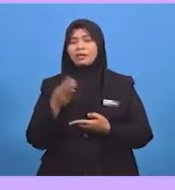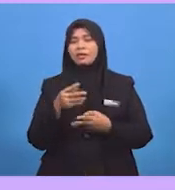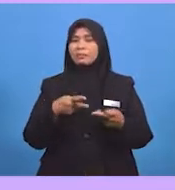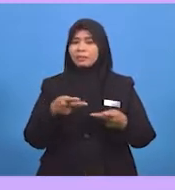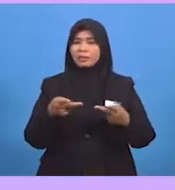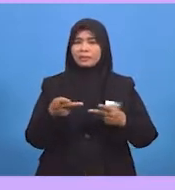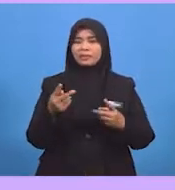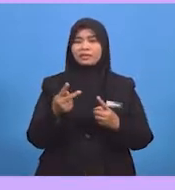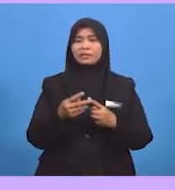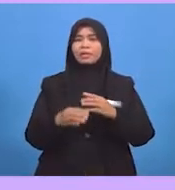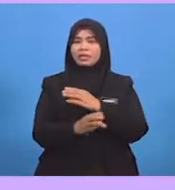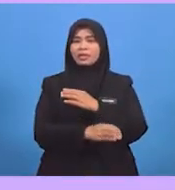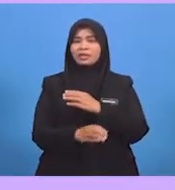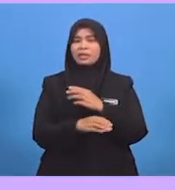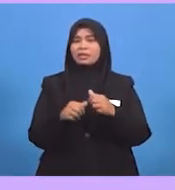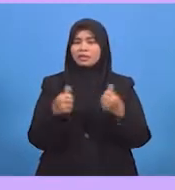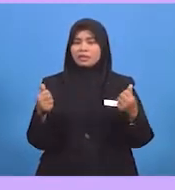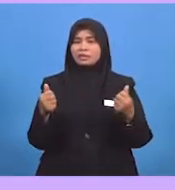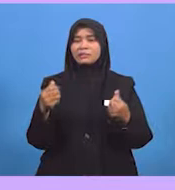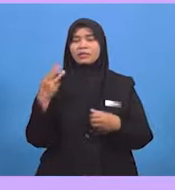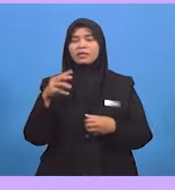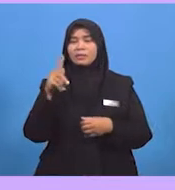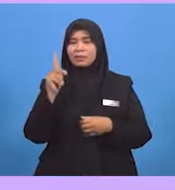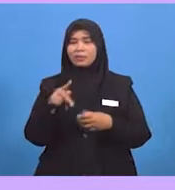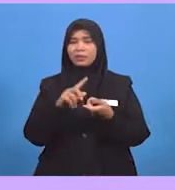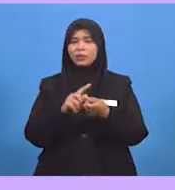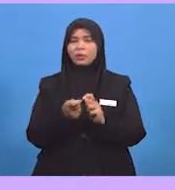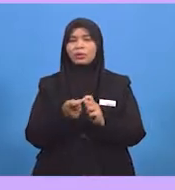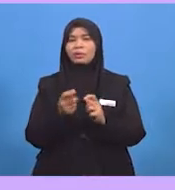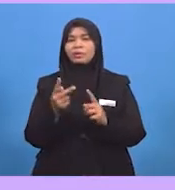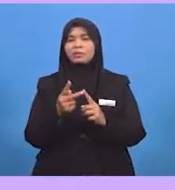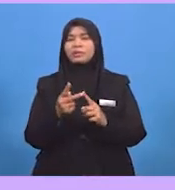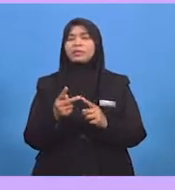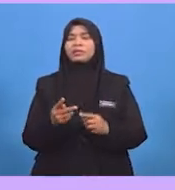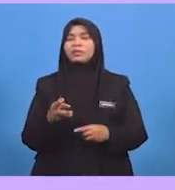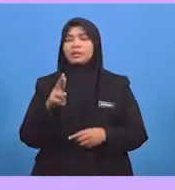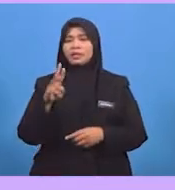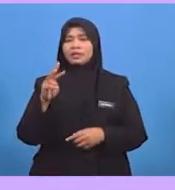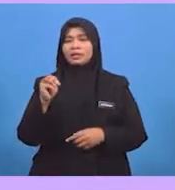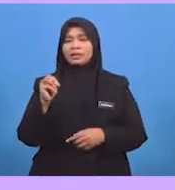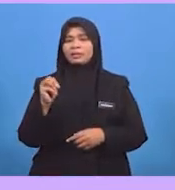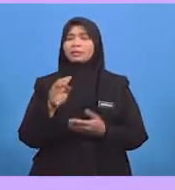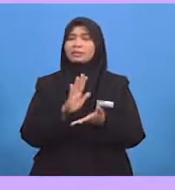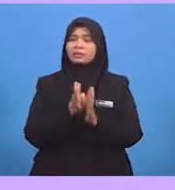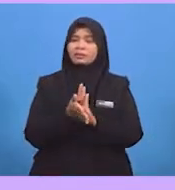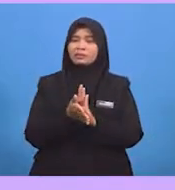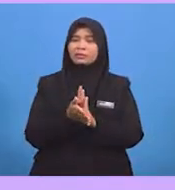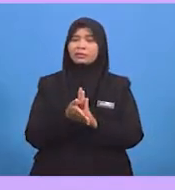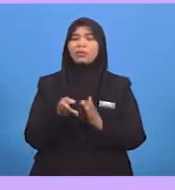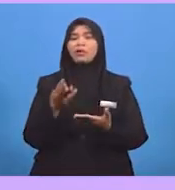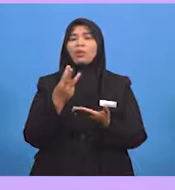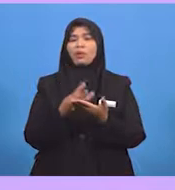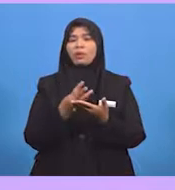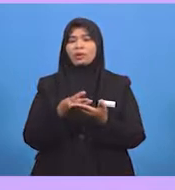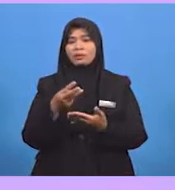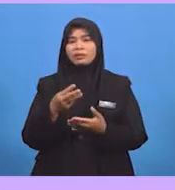asing. Mereka perlu tukarkan wang mereka kepada ringgit Malaysia, jadi pihak bank akan beli